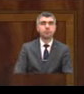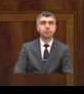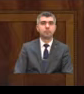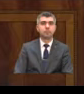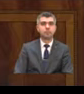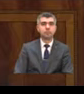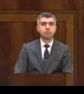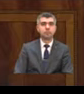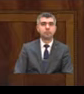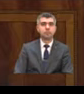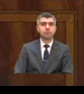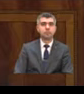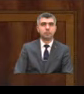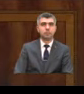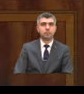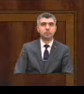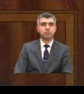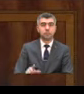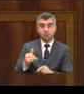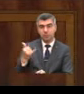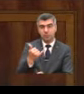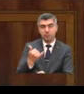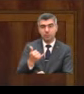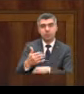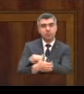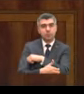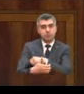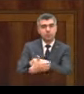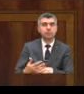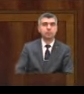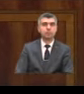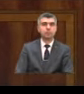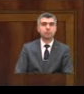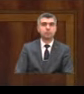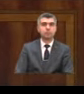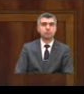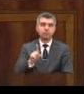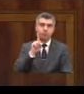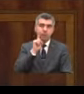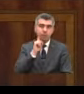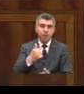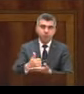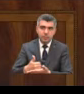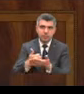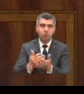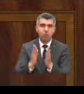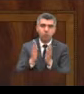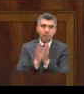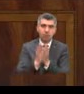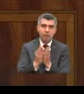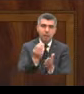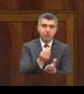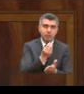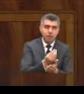على اللي كان ذو أثر كبير على الفئات الهشة، سواء دعم الأرامل أو خدمات برنامج تيسير أو غيرها